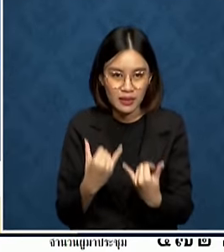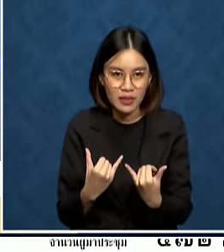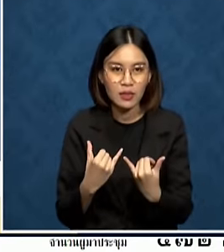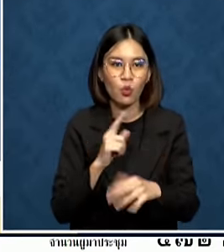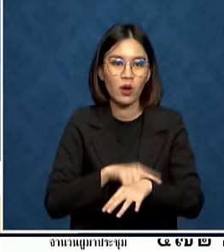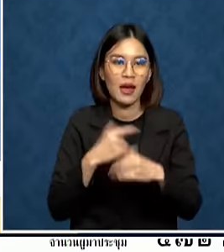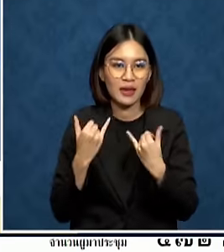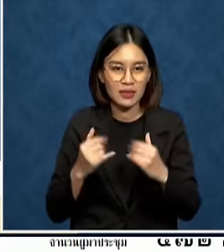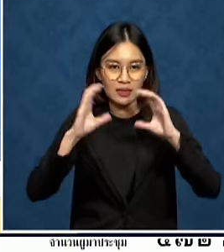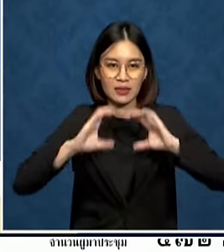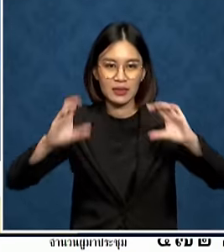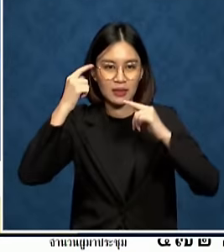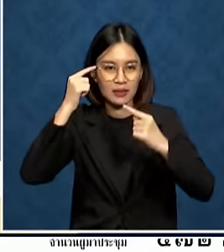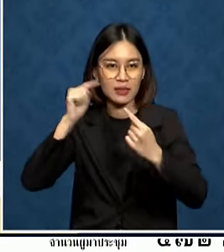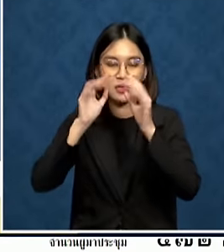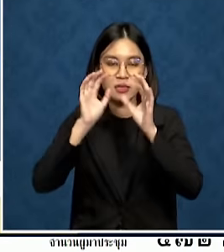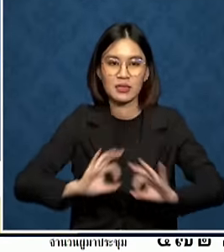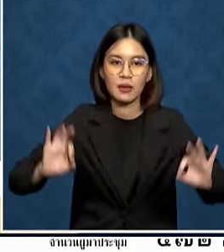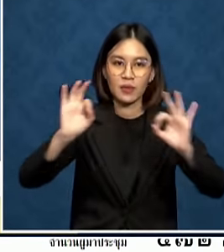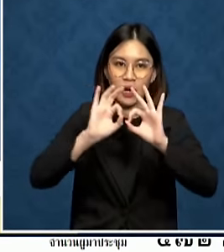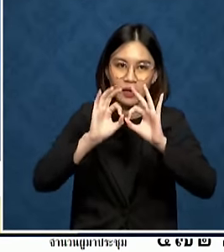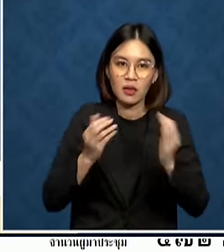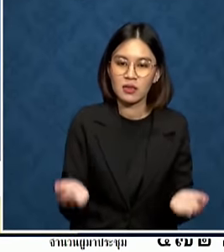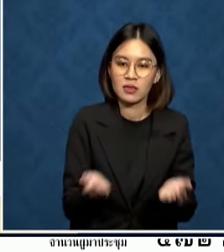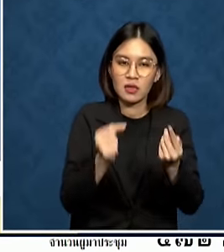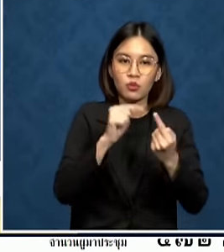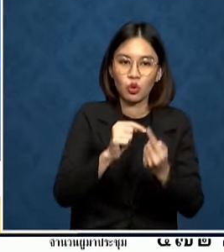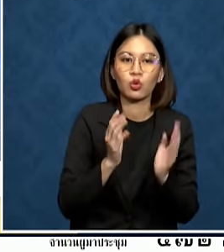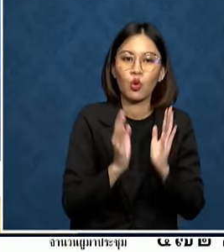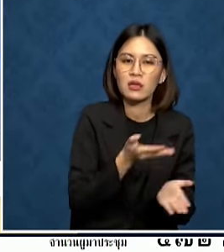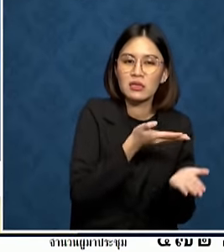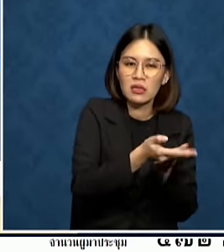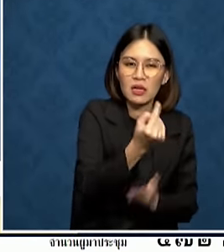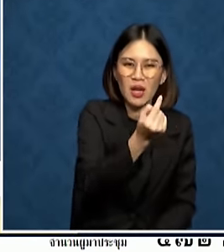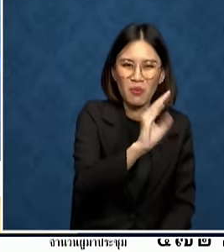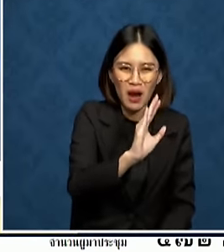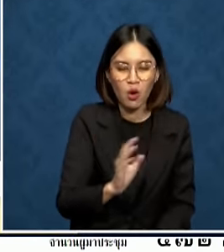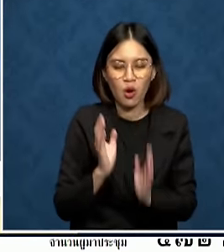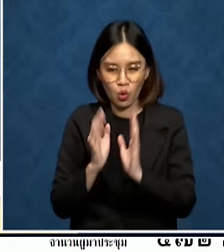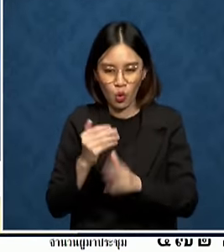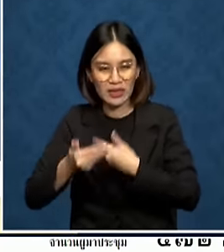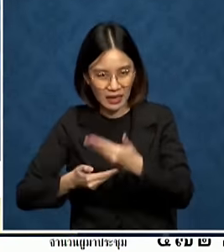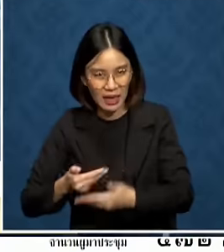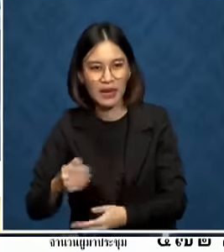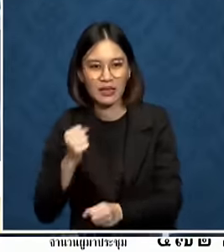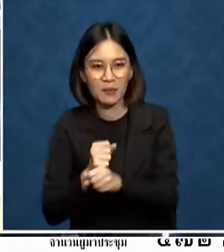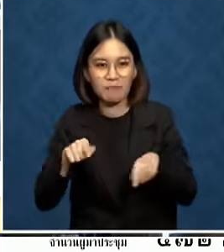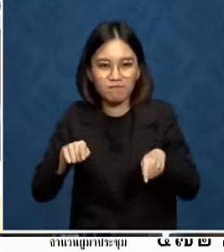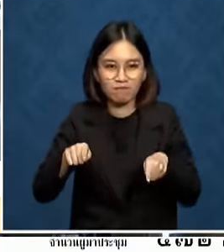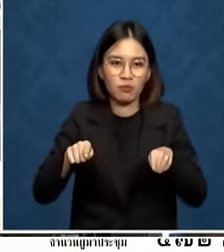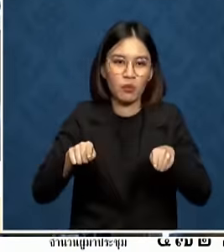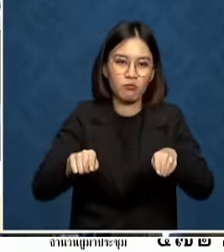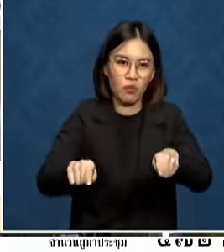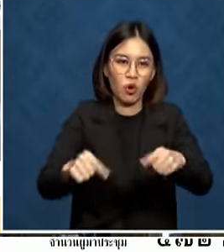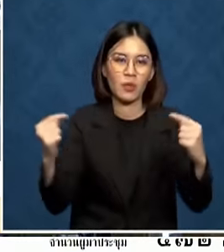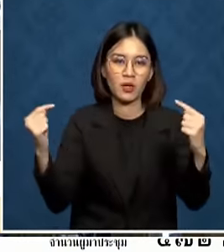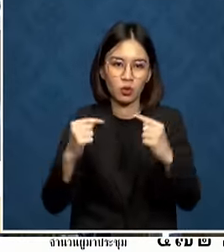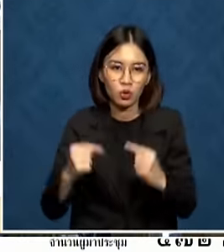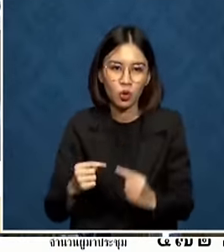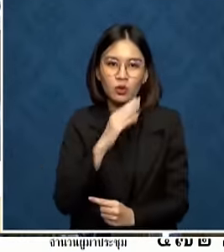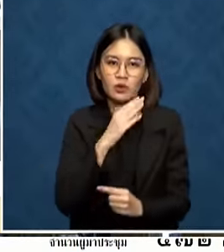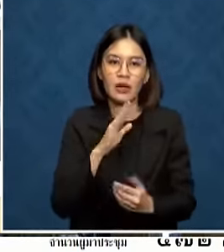รัฐควรให้ความสำคัญอย่าไปผลักดันแต่ฝั่งอุปสงค์ครับฝั่งอุปทานท่านต้องทำไปพร้อมๆกันให้มันได้สัดส่วนหาก